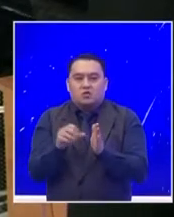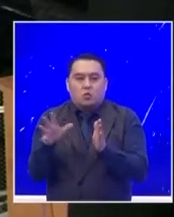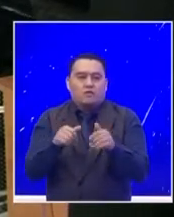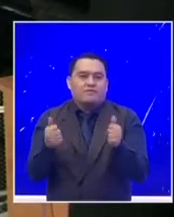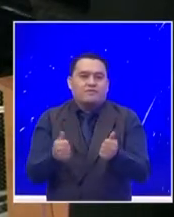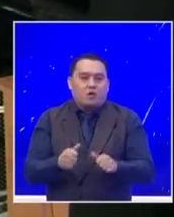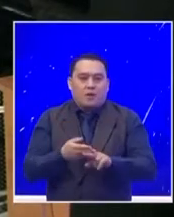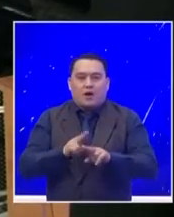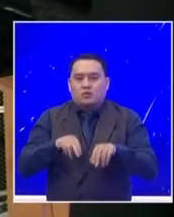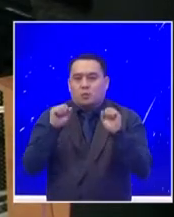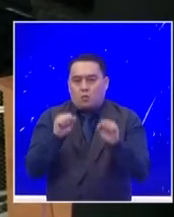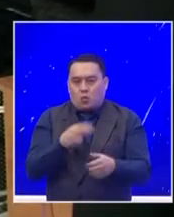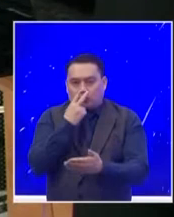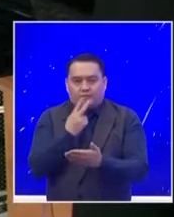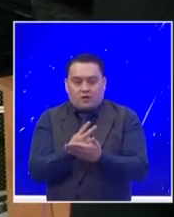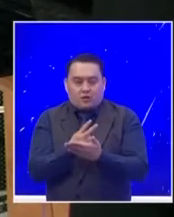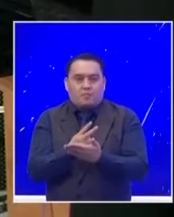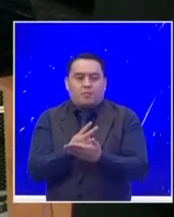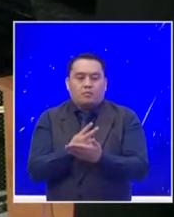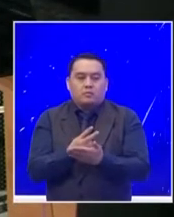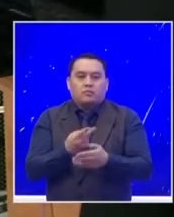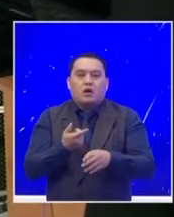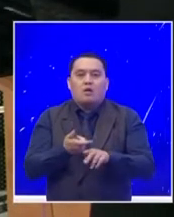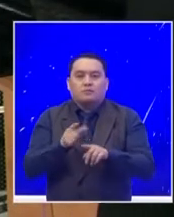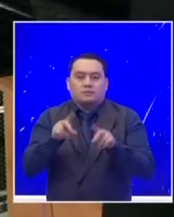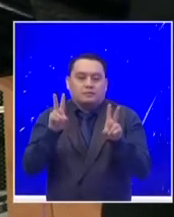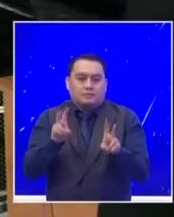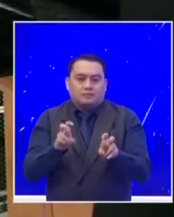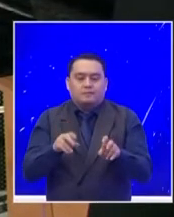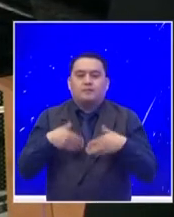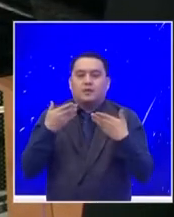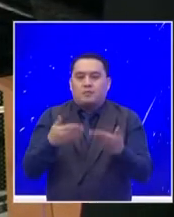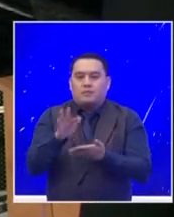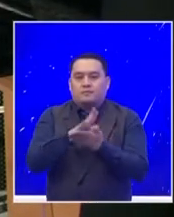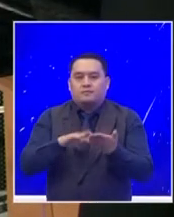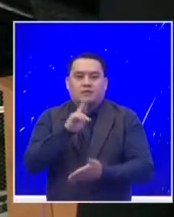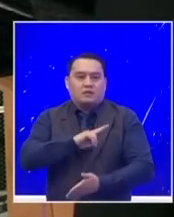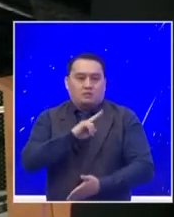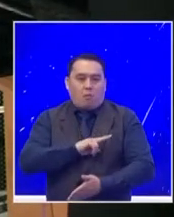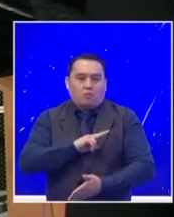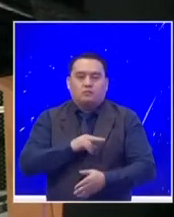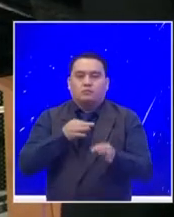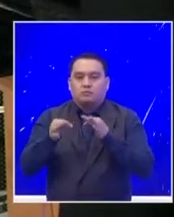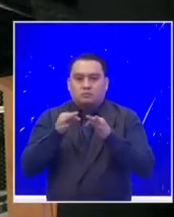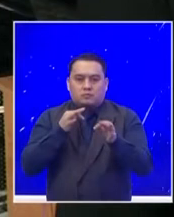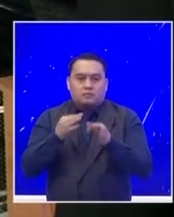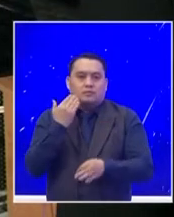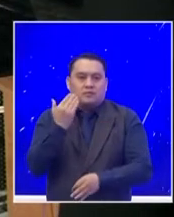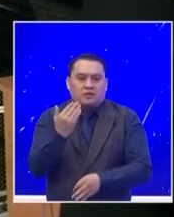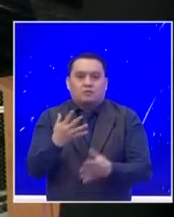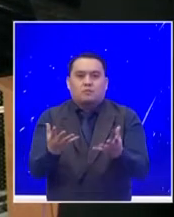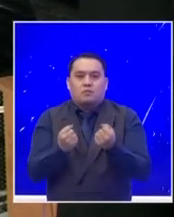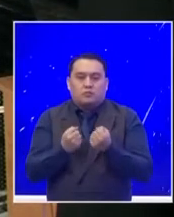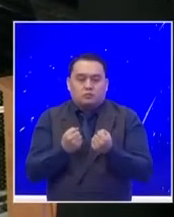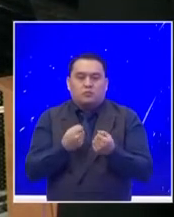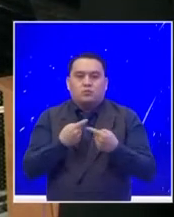Этот показатель уже, можно сказать, определенным прогрессом. Тем не менее, в рамках таких ярмарок мы продолжаем работать с населением и консультировать их, как можно получить